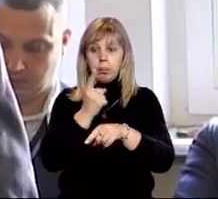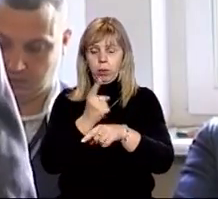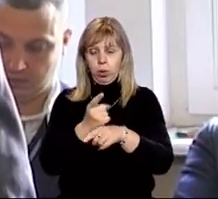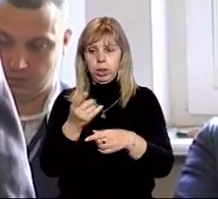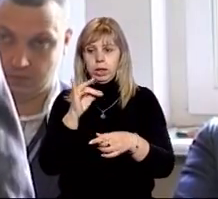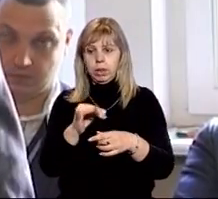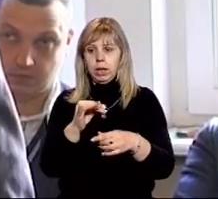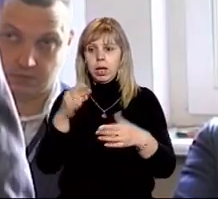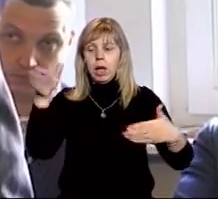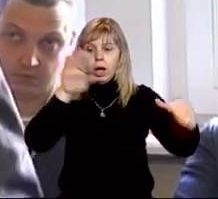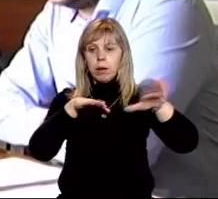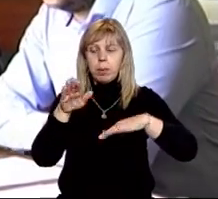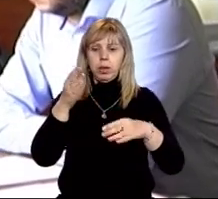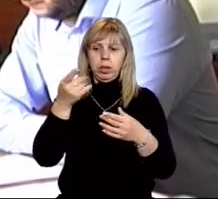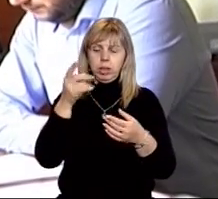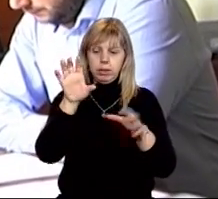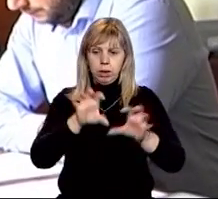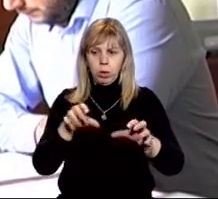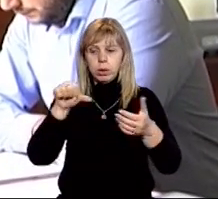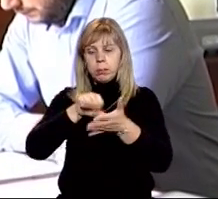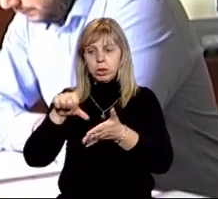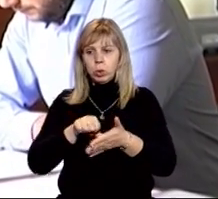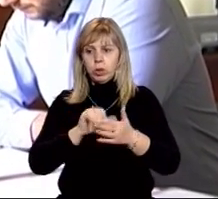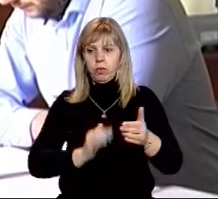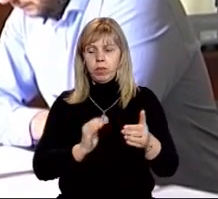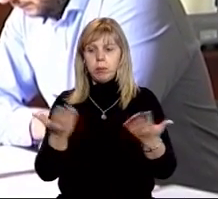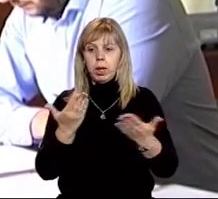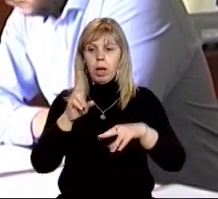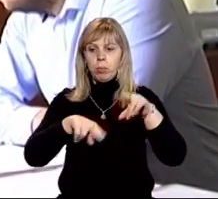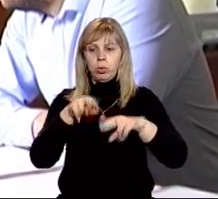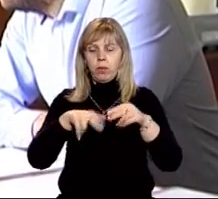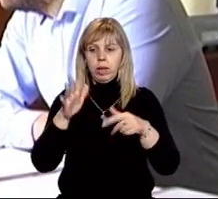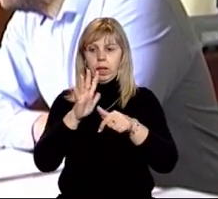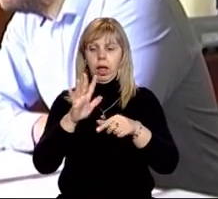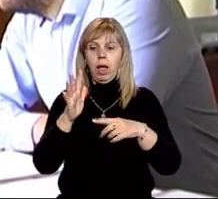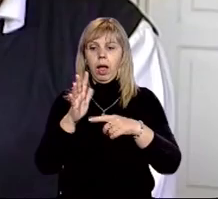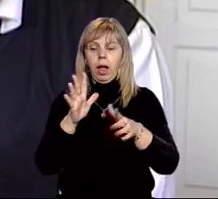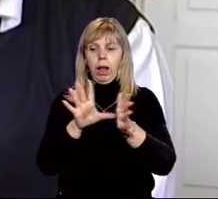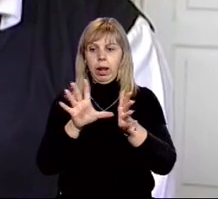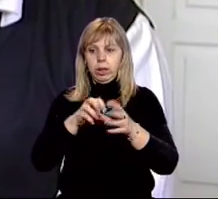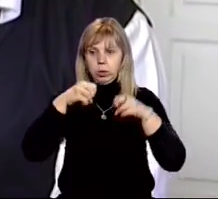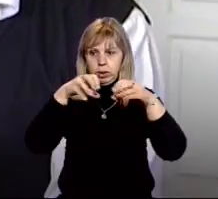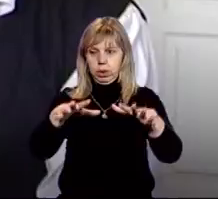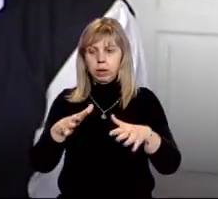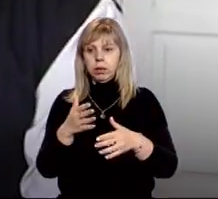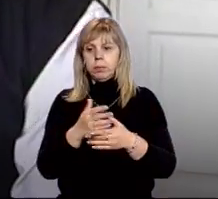і Карпатською конвенцією. Присутні і представники фірми, яка будуватиме вітрову електростанцію.